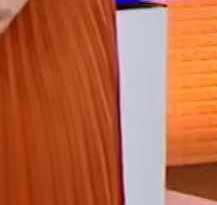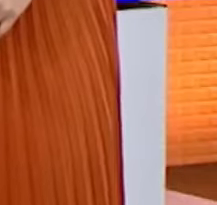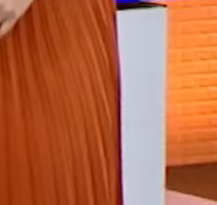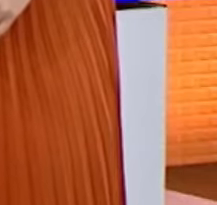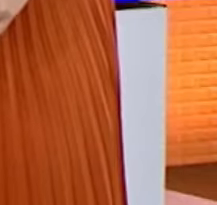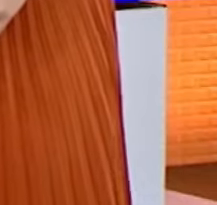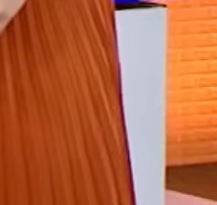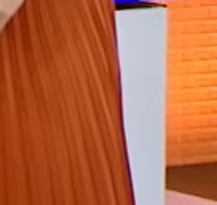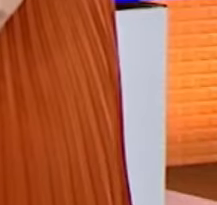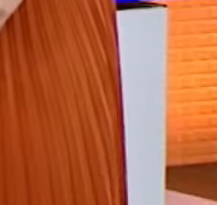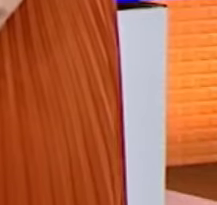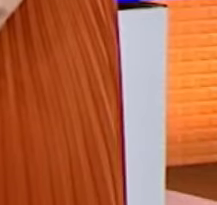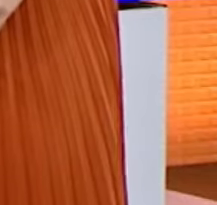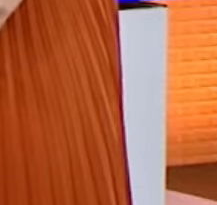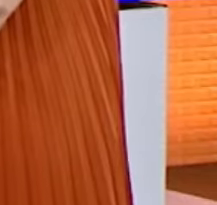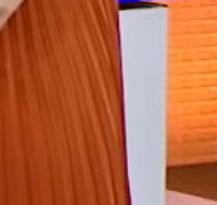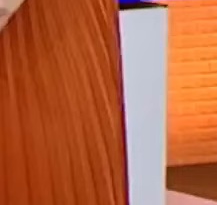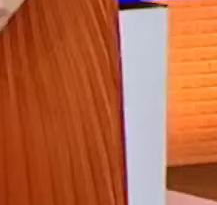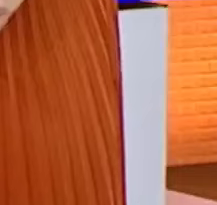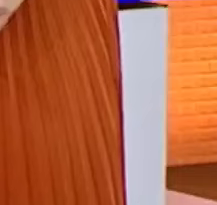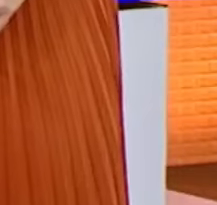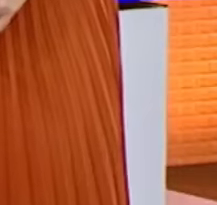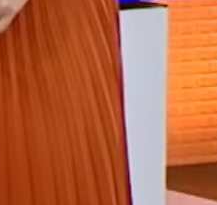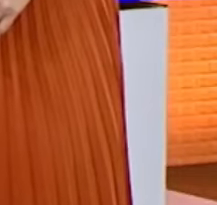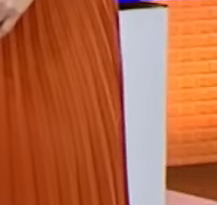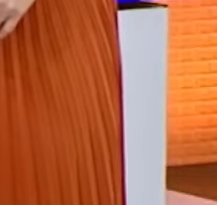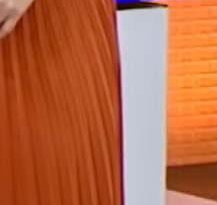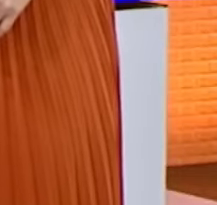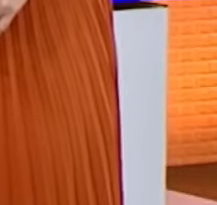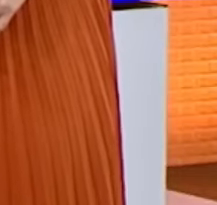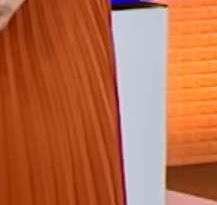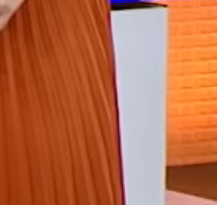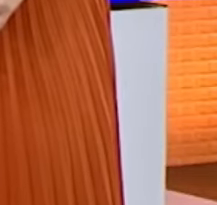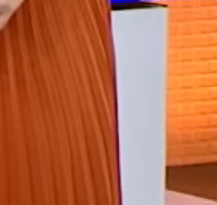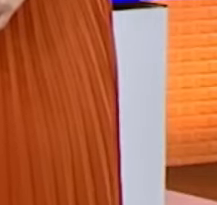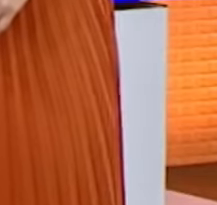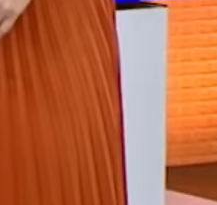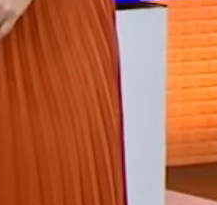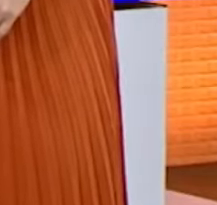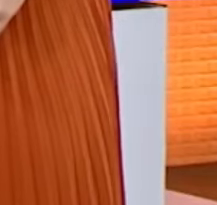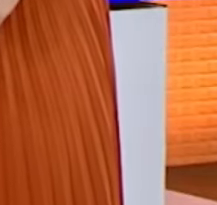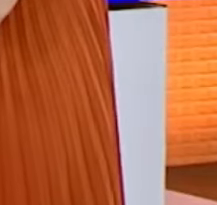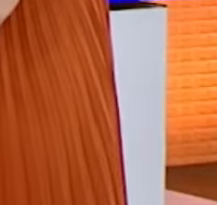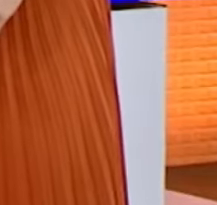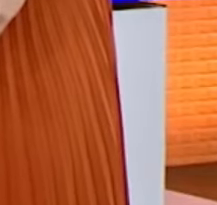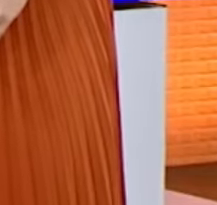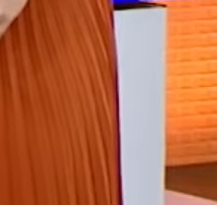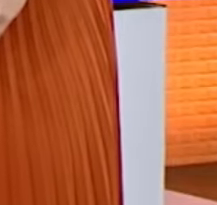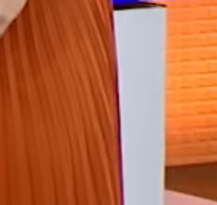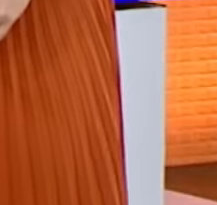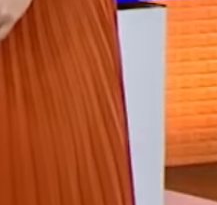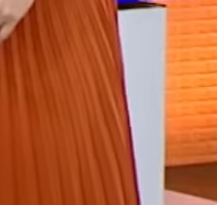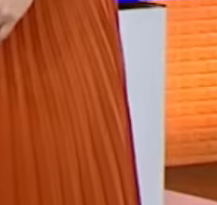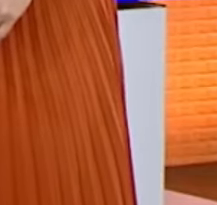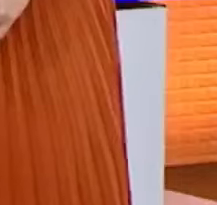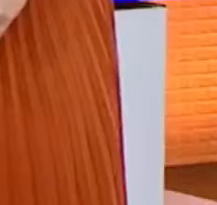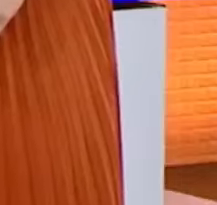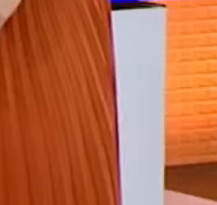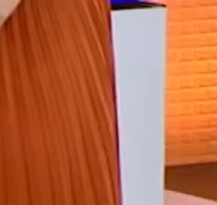Mga Kapuso, para una ka sa mga balita, mag-subscribe sa GMA Integrated News sa YouTube. Sa mga Kapuso abroad, subaybayan niyo po